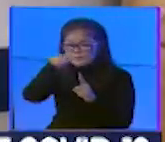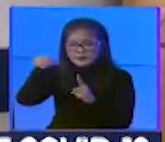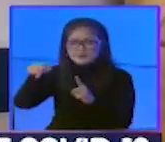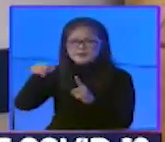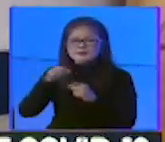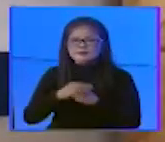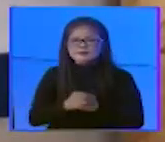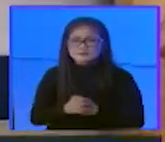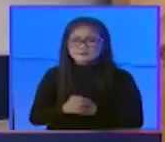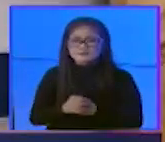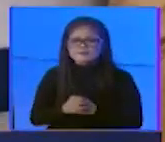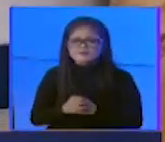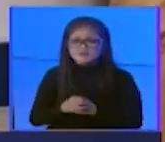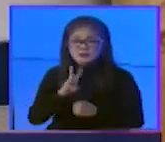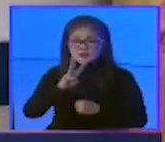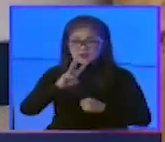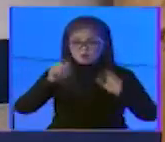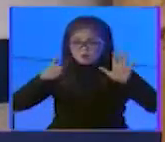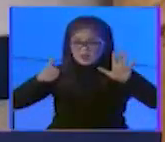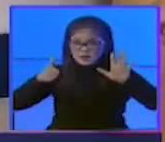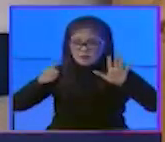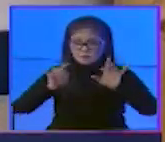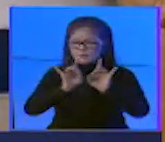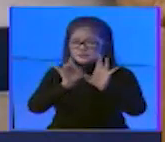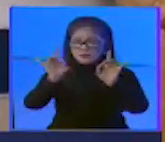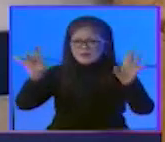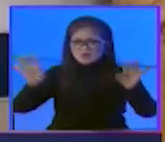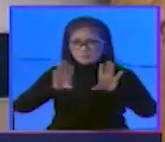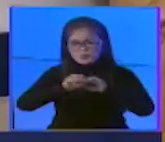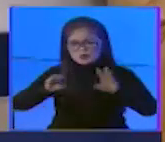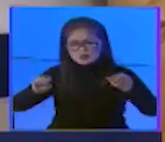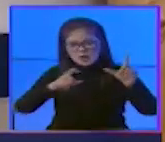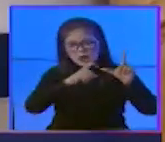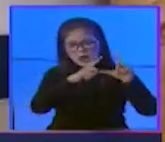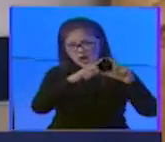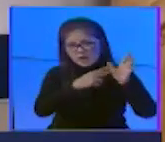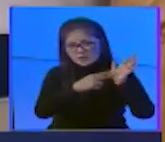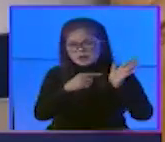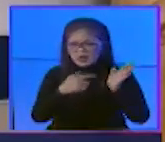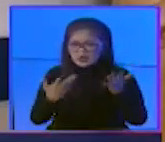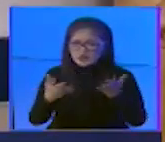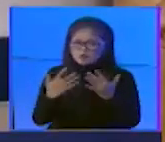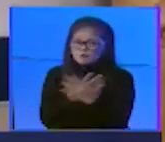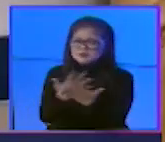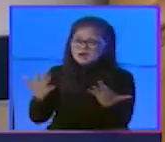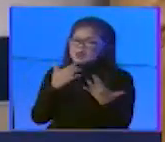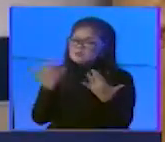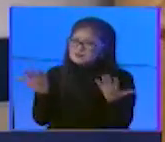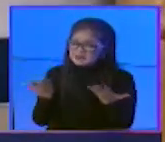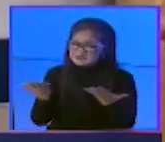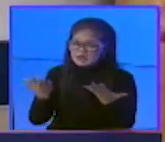Dari 36 ini beragam, ada yang ASN, ada warga masyarakat biasa, dan ini